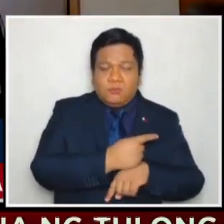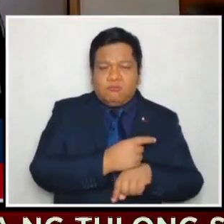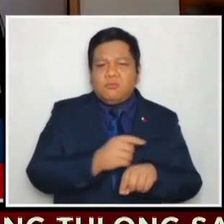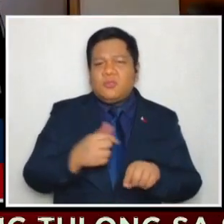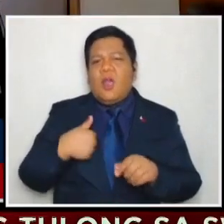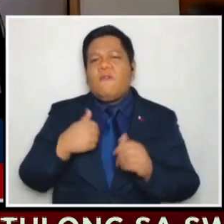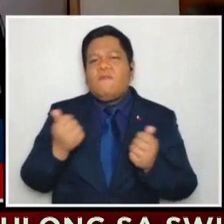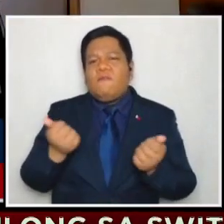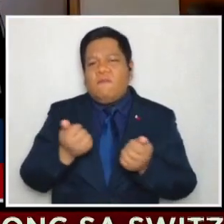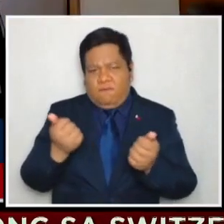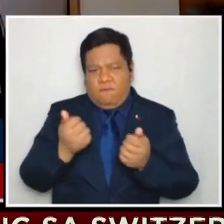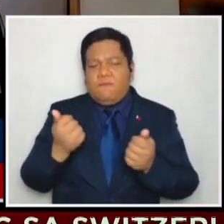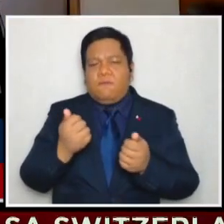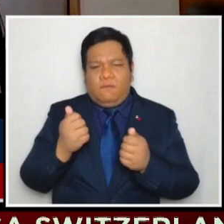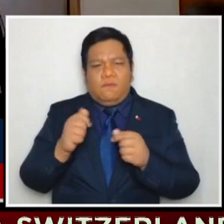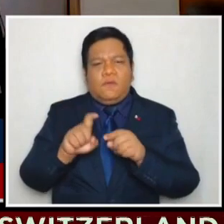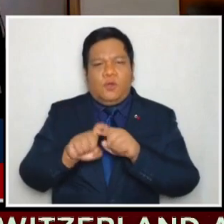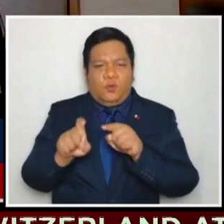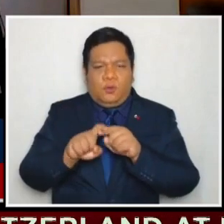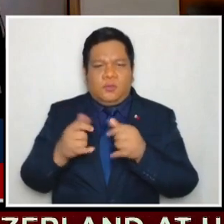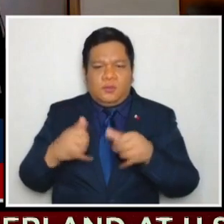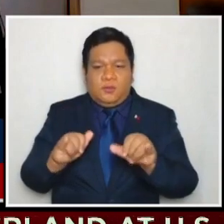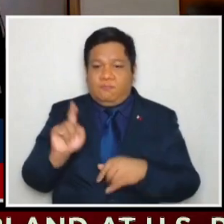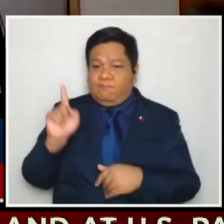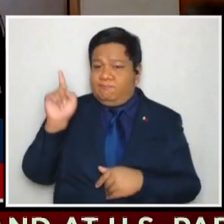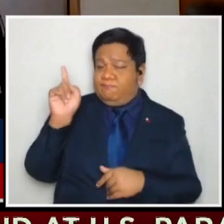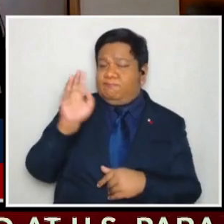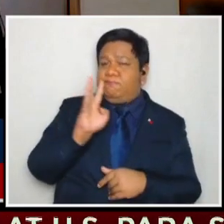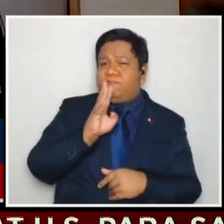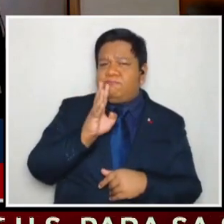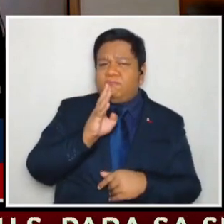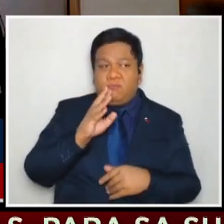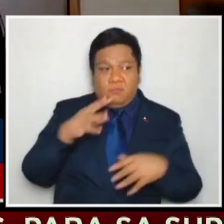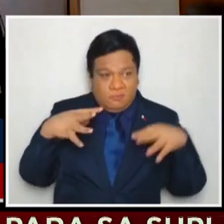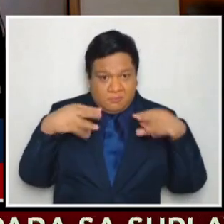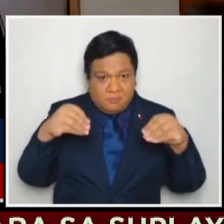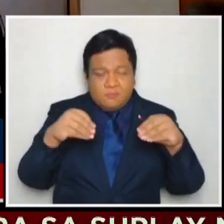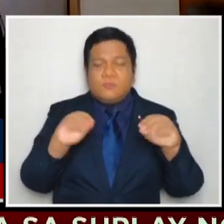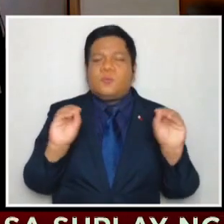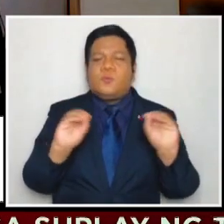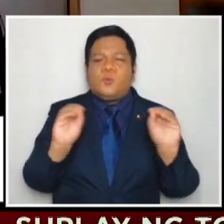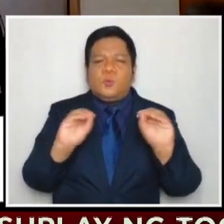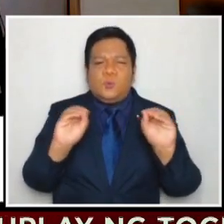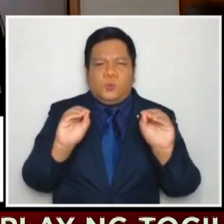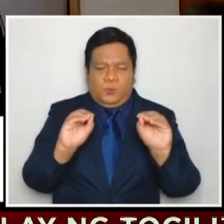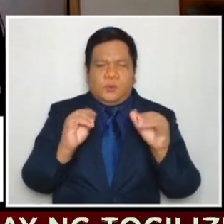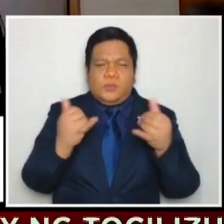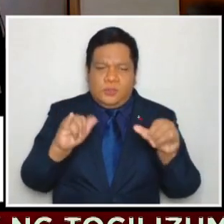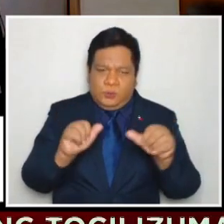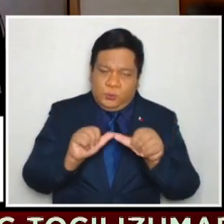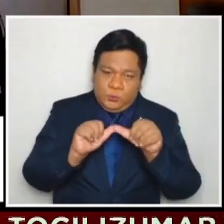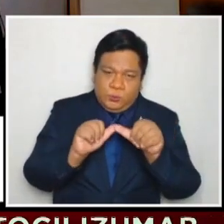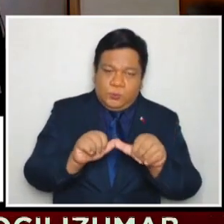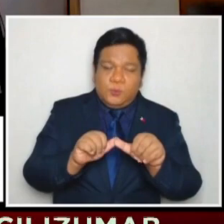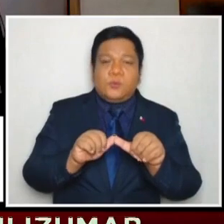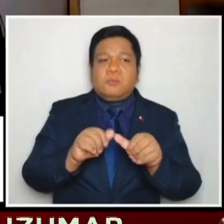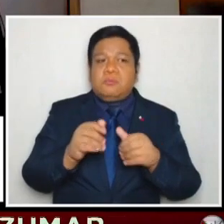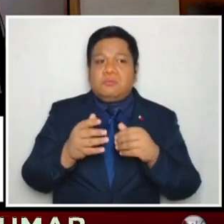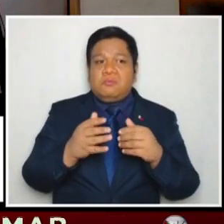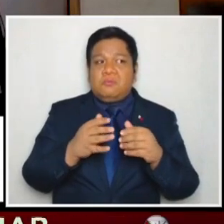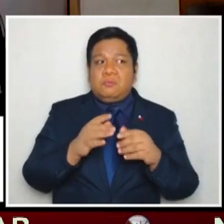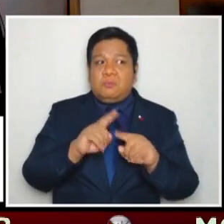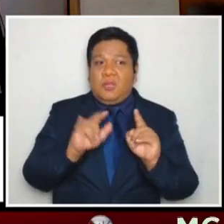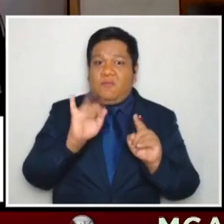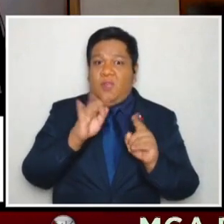brownout as far as we are concerned unless mangyari ulit yung nangyari noong May 31 to June 2 na